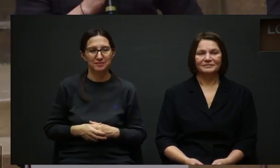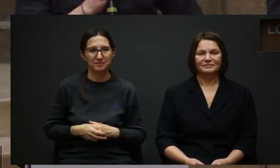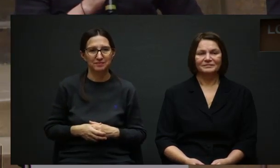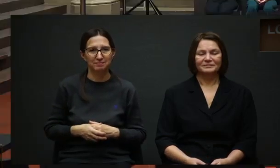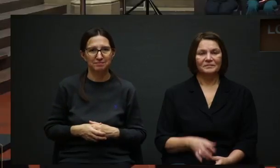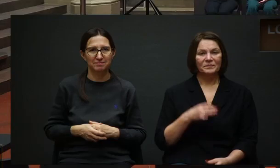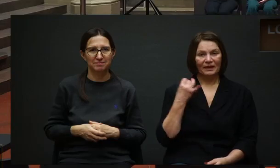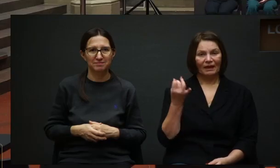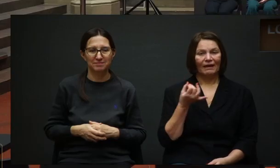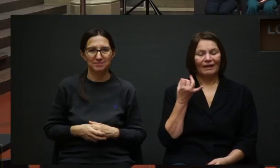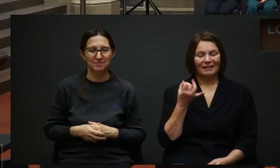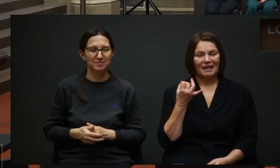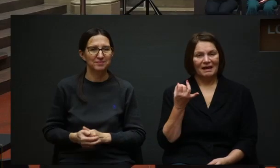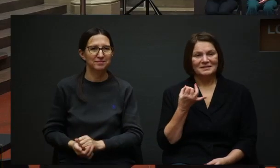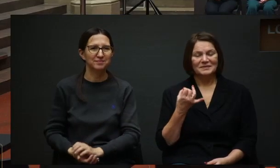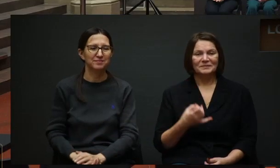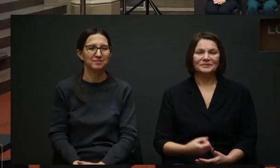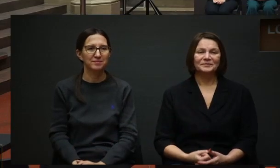Интересно.